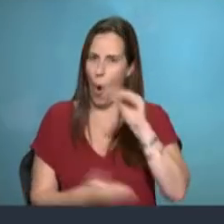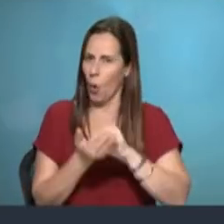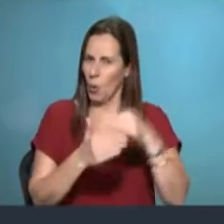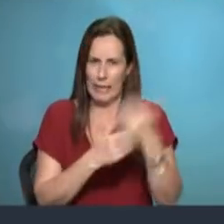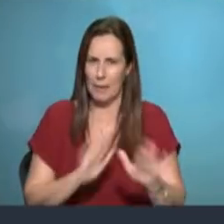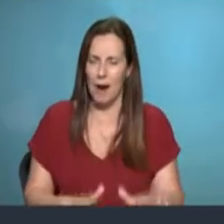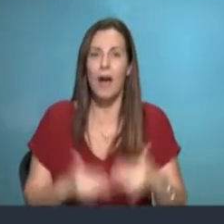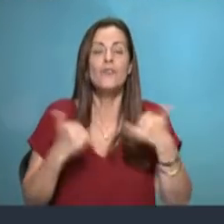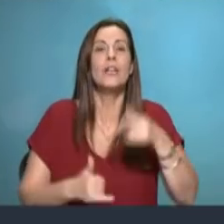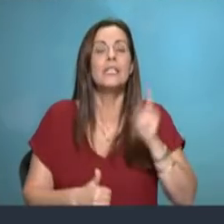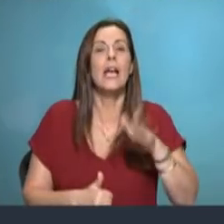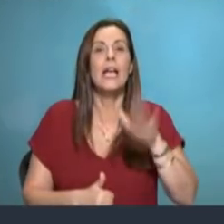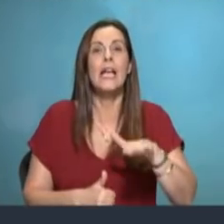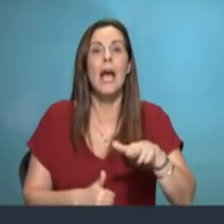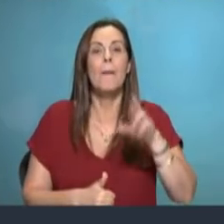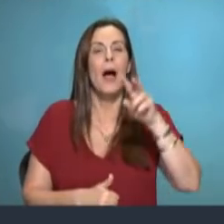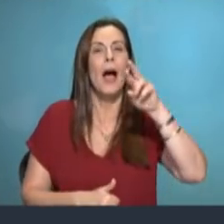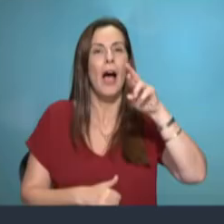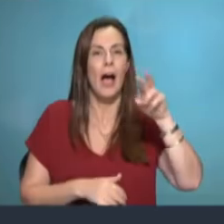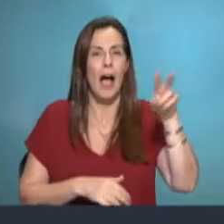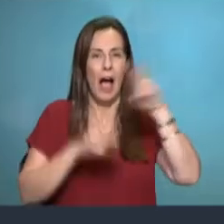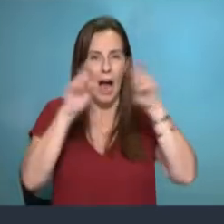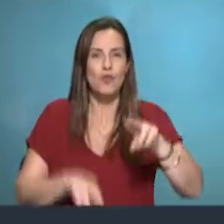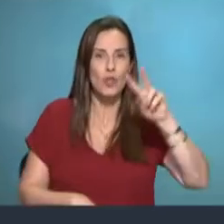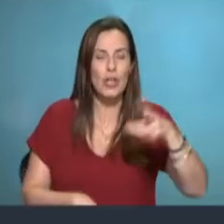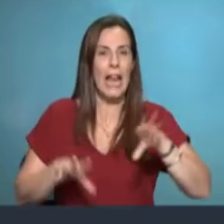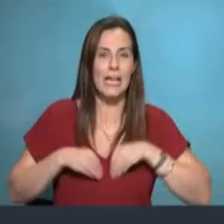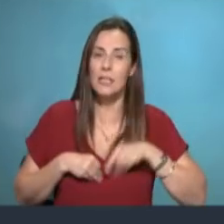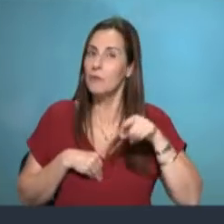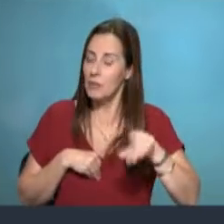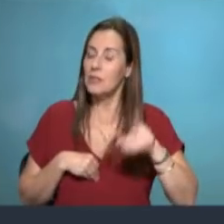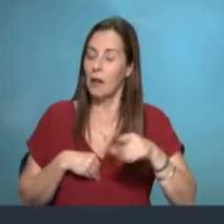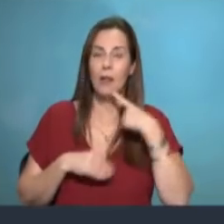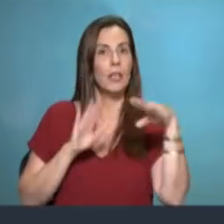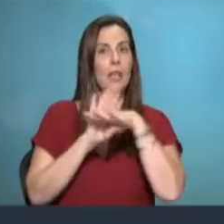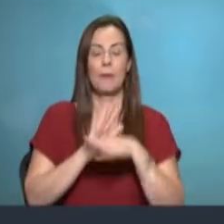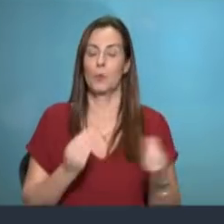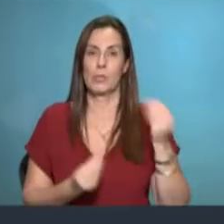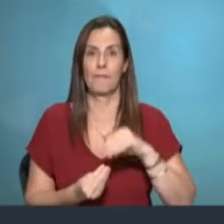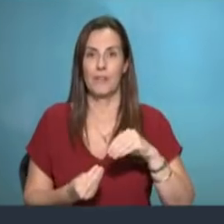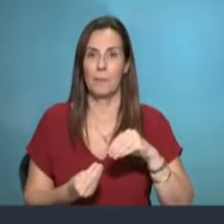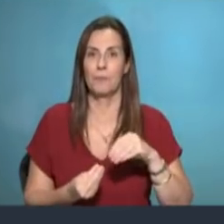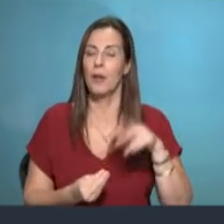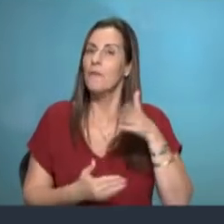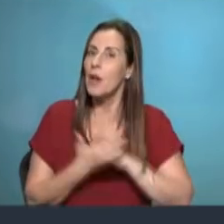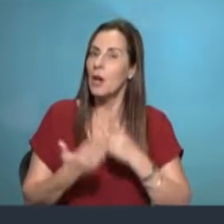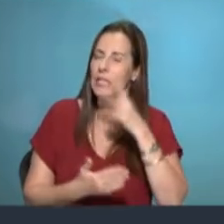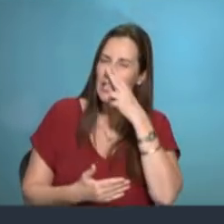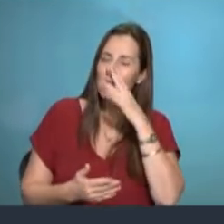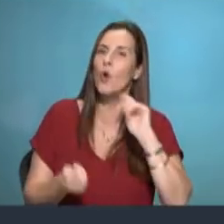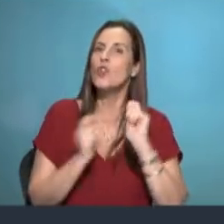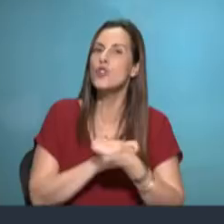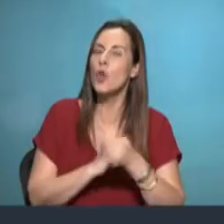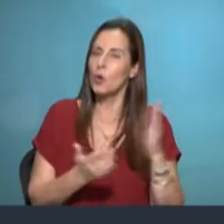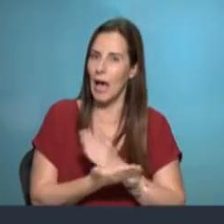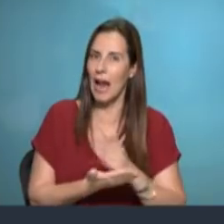הסיפור. כעת יצטרך גם הרשות השנייה לתת אור ירוק למיזוג, והיא עשויה להציב תנאים נוספים, ויש כאלו שעוד ינסו לשנות את